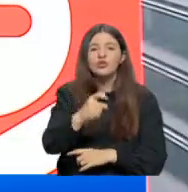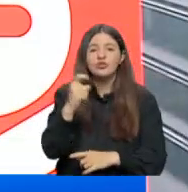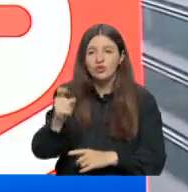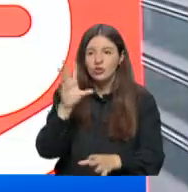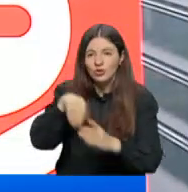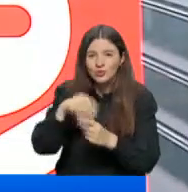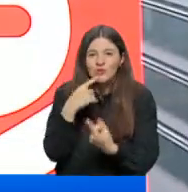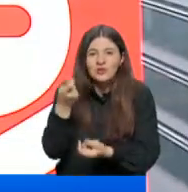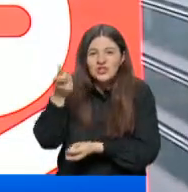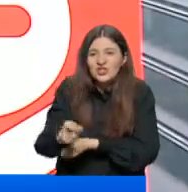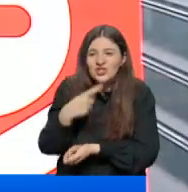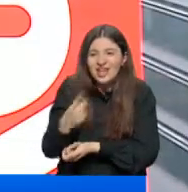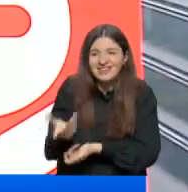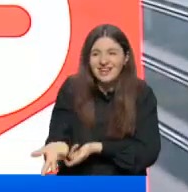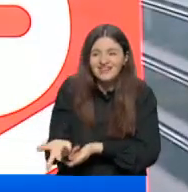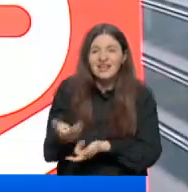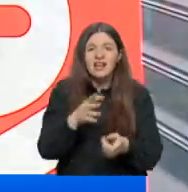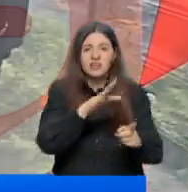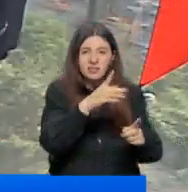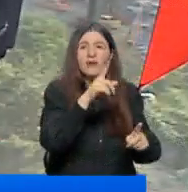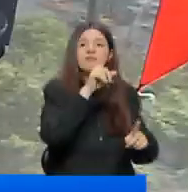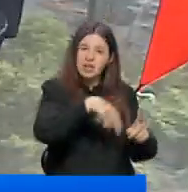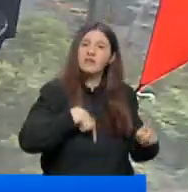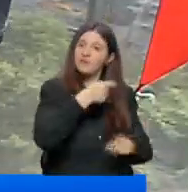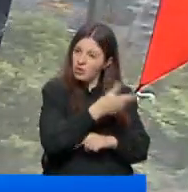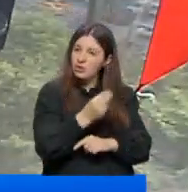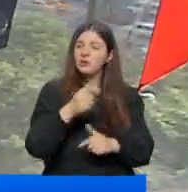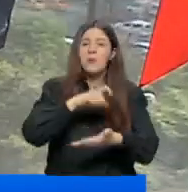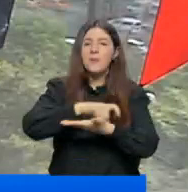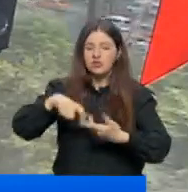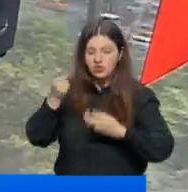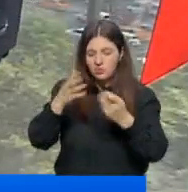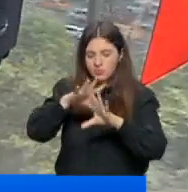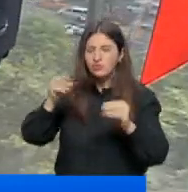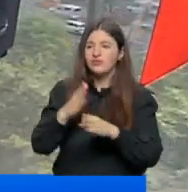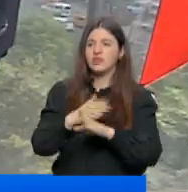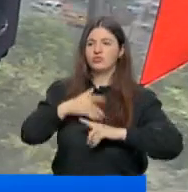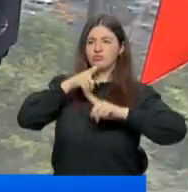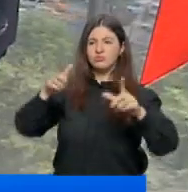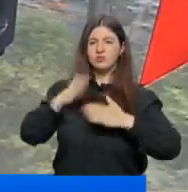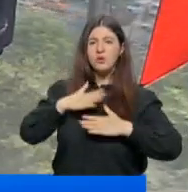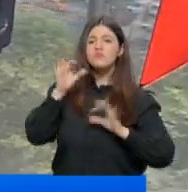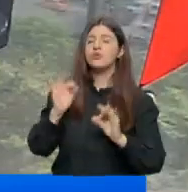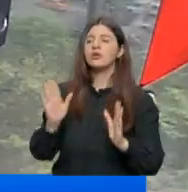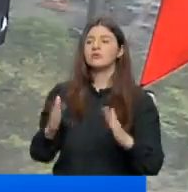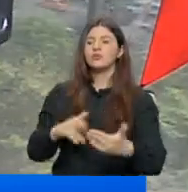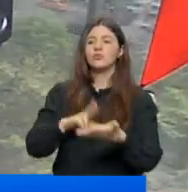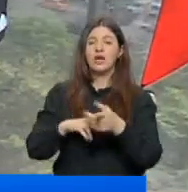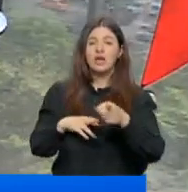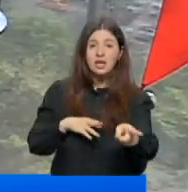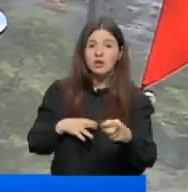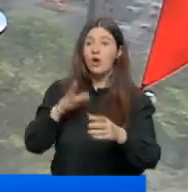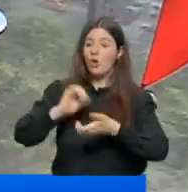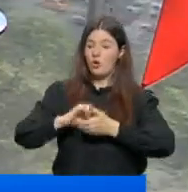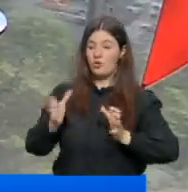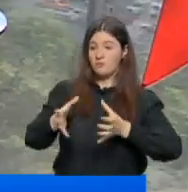%99'unu kastediyorum işçi derken. Vergisini kaynağında verenlere. Bordrolu çalışan tüm yurttaşlara çağrı yapıyorum. Mutlaka sendikalı olun. Mutlaka örgütlü